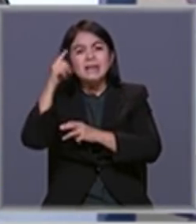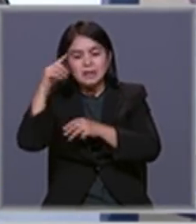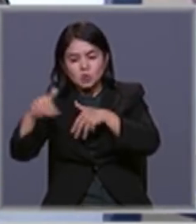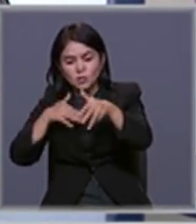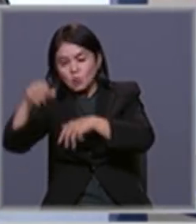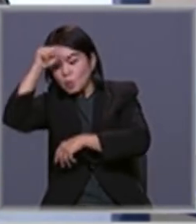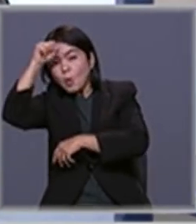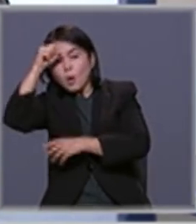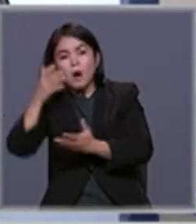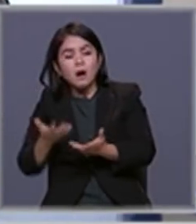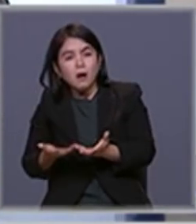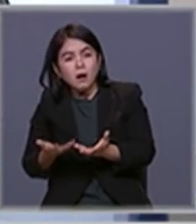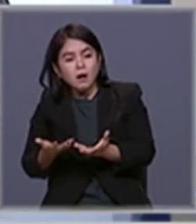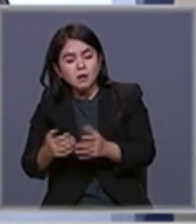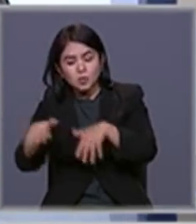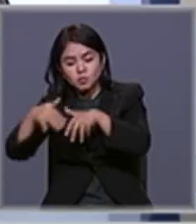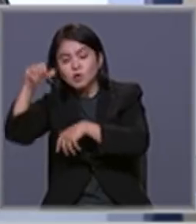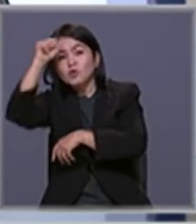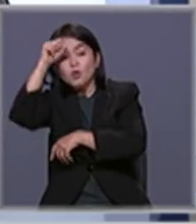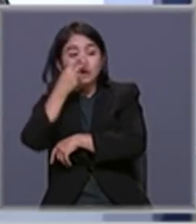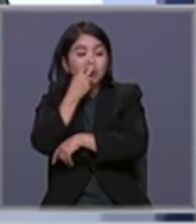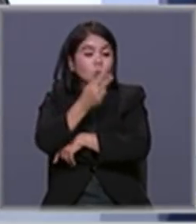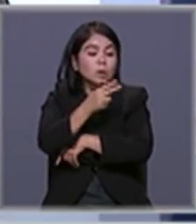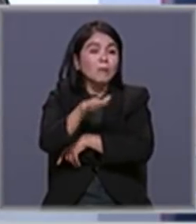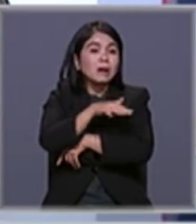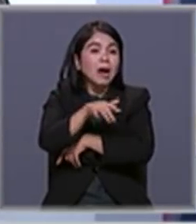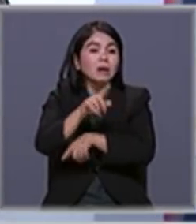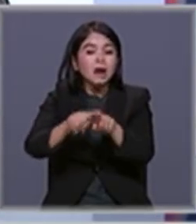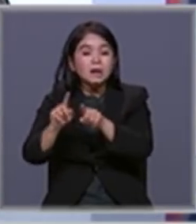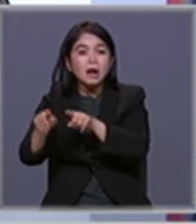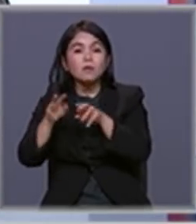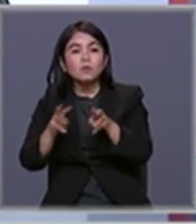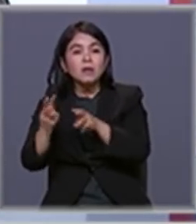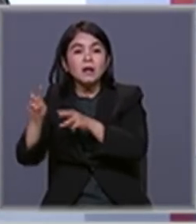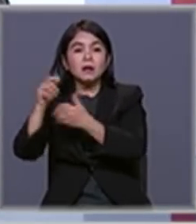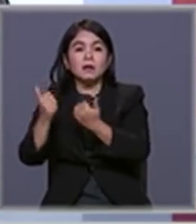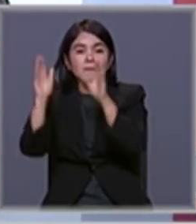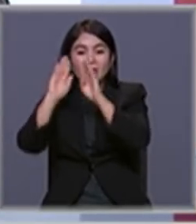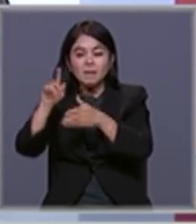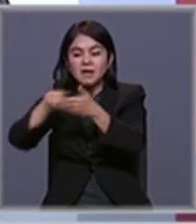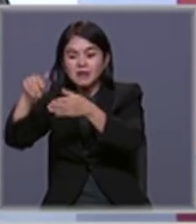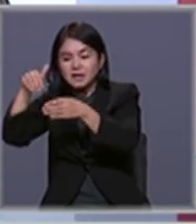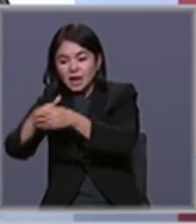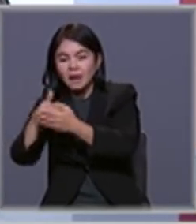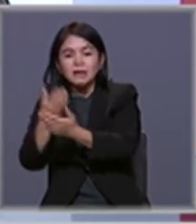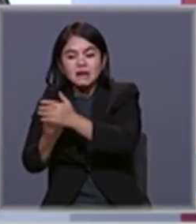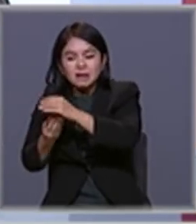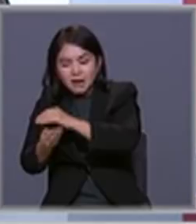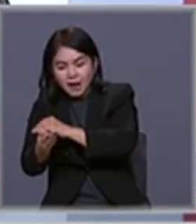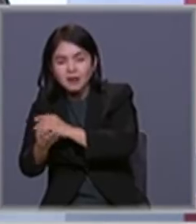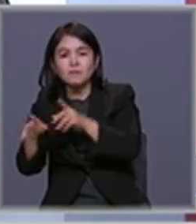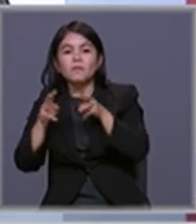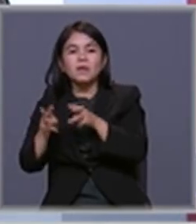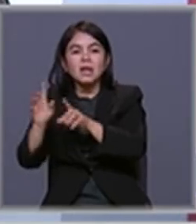โง่ชาวบ้านทั่วไปโง่ไอ้พวกที่แบบคล้ายๆกับว่าไปใช้สิทธิ์เลือกตั้งเนี่ยไม่มีความรู้ถูกซื้อมั่งล่อโดยประช